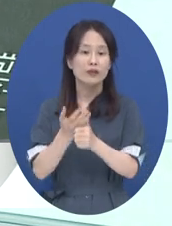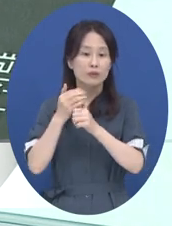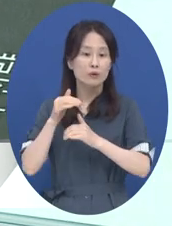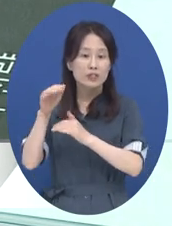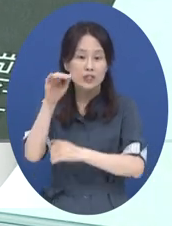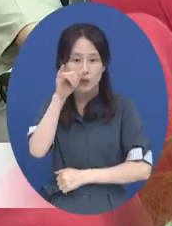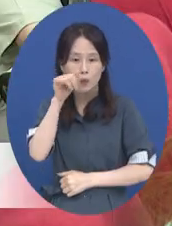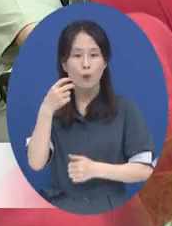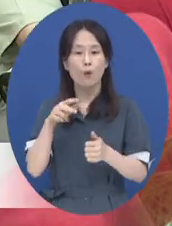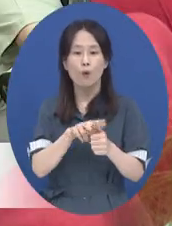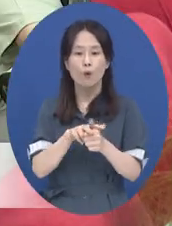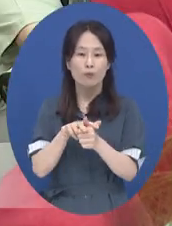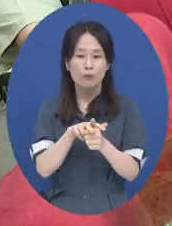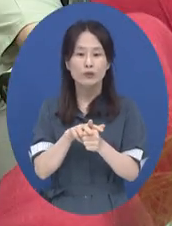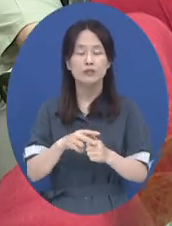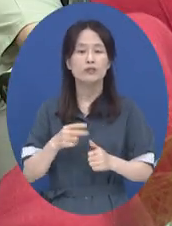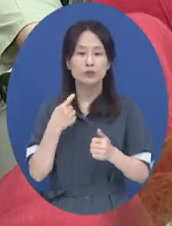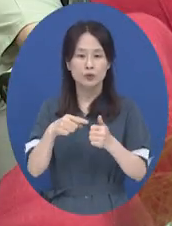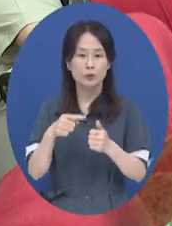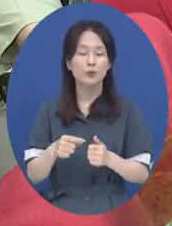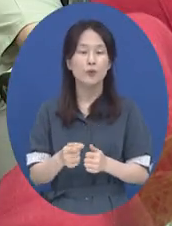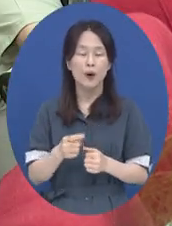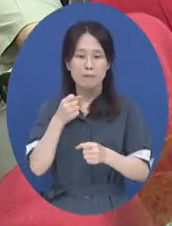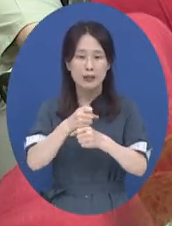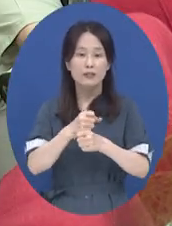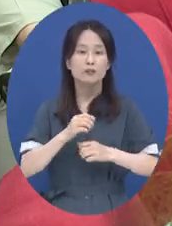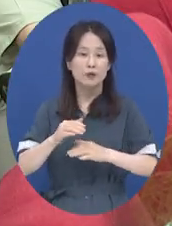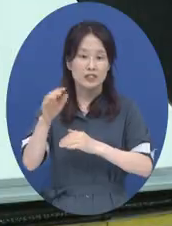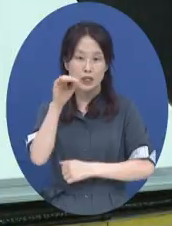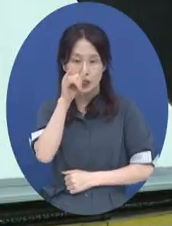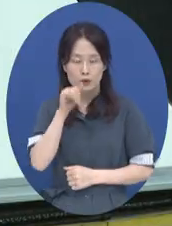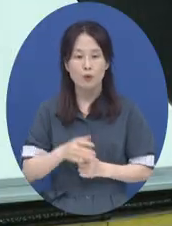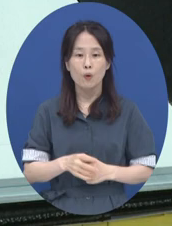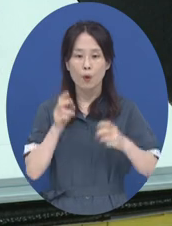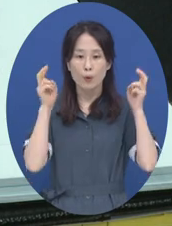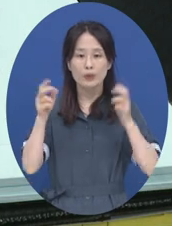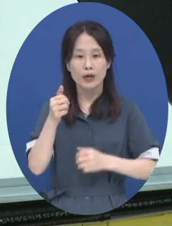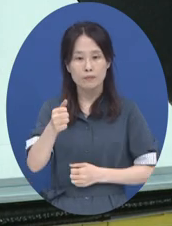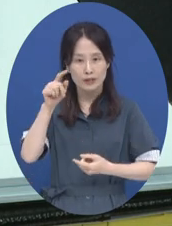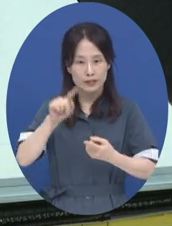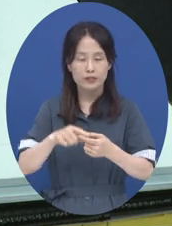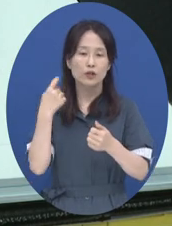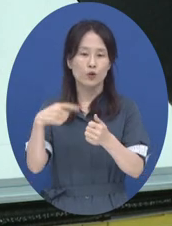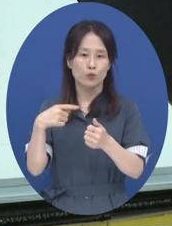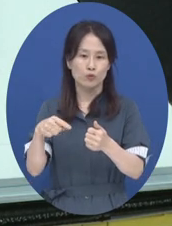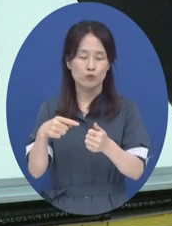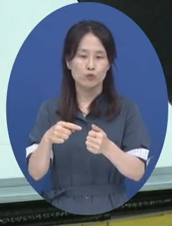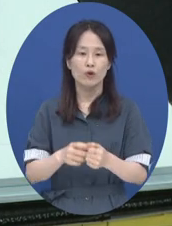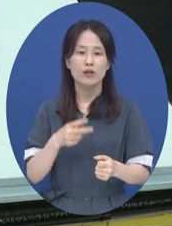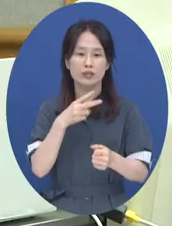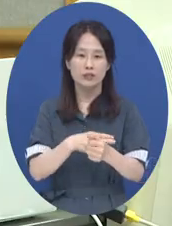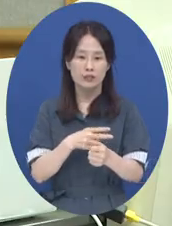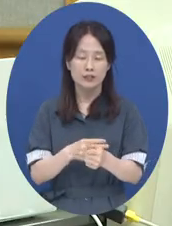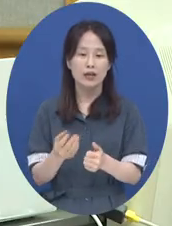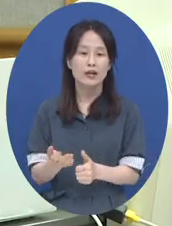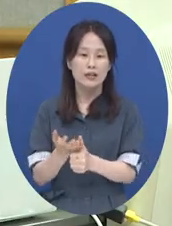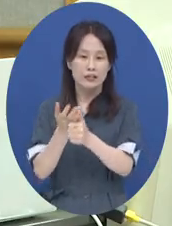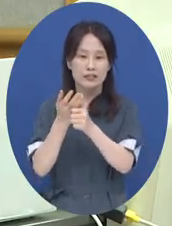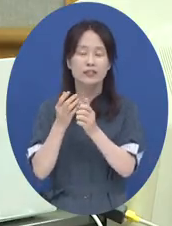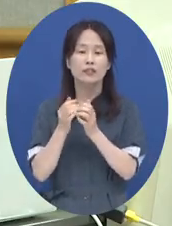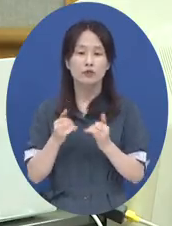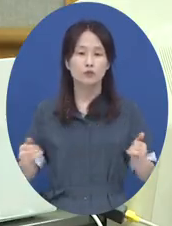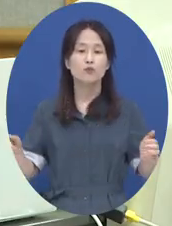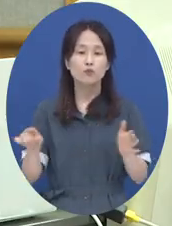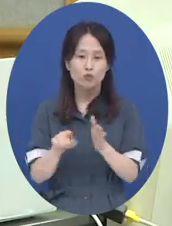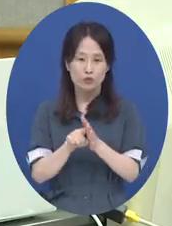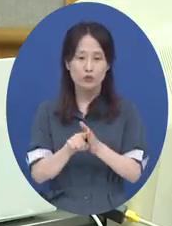과정과 교육 콘텐츠 개발 등으로 구성되고 배달 노동자와 사업주를 대상으로 교육을 실시할 전문 강사를 양성하기 위한 강사